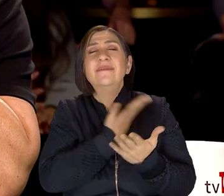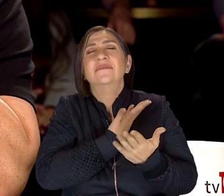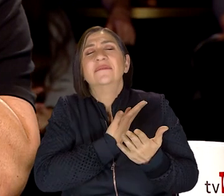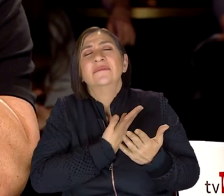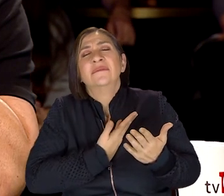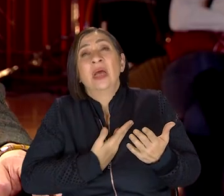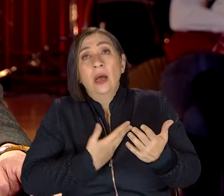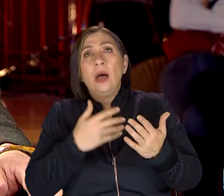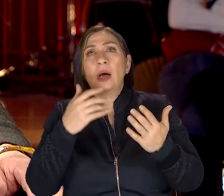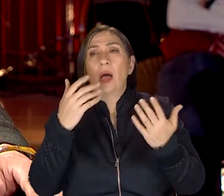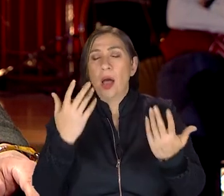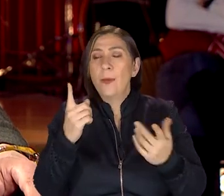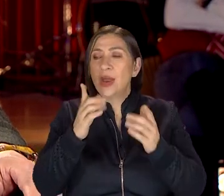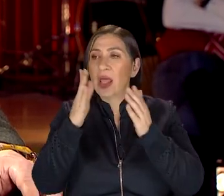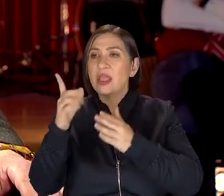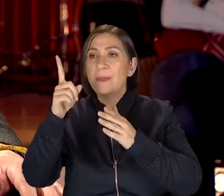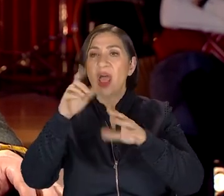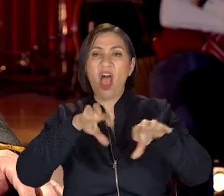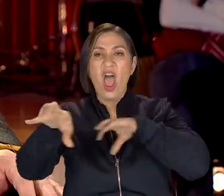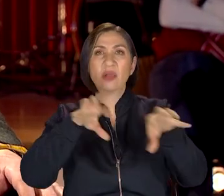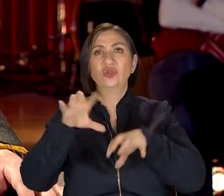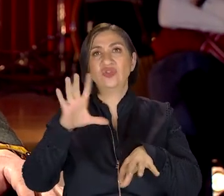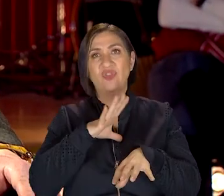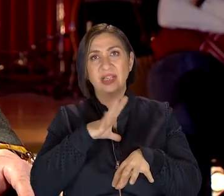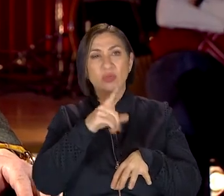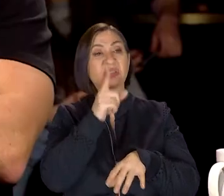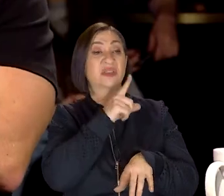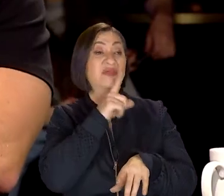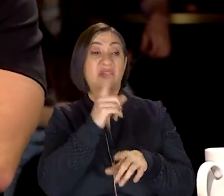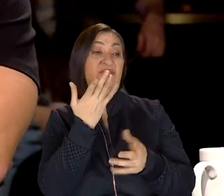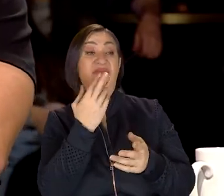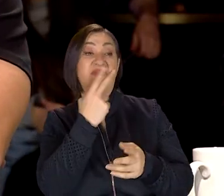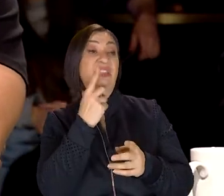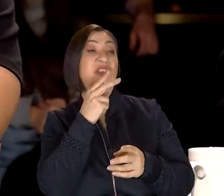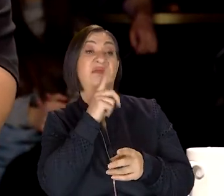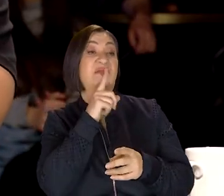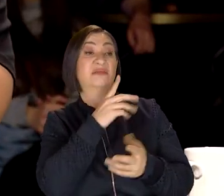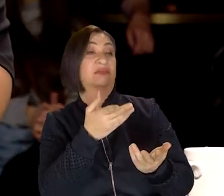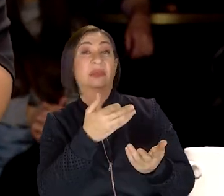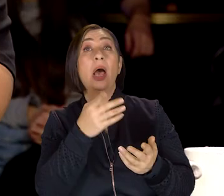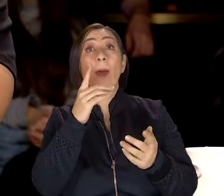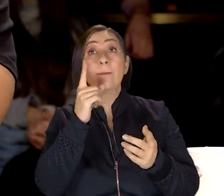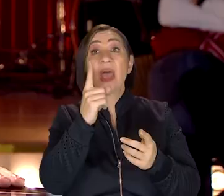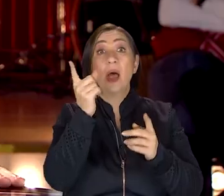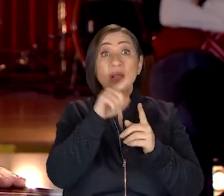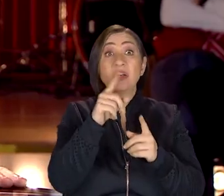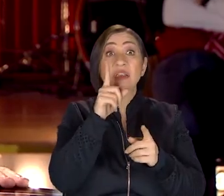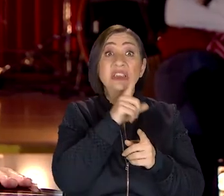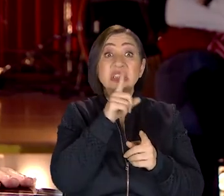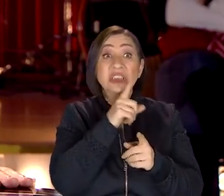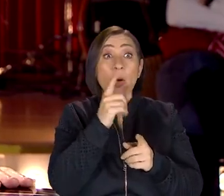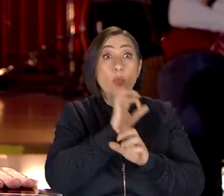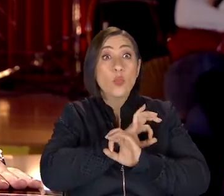bayılırlar. Aslında bir yandan orada bir ırkçı bir tavırları vardır. Bu niye İngilizce söylüyor diye. Ama bir yandan da çok iyi İngilizce konuşan